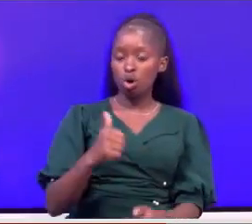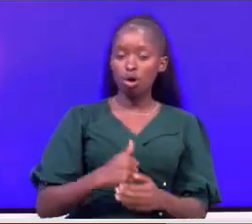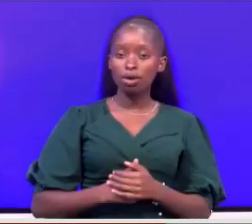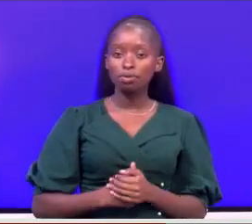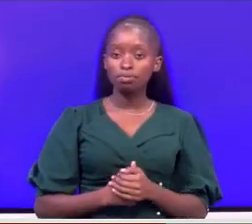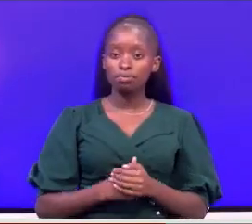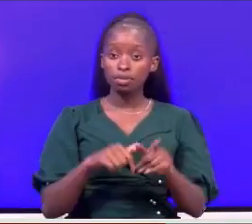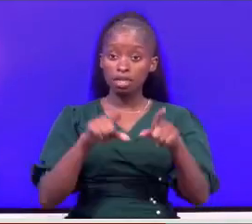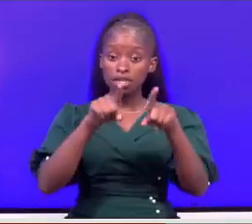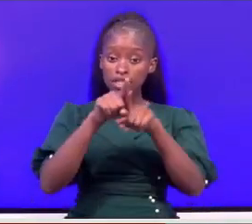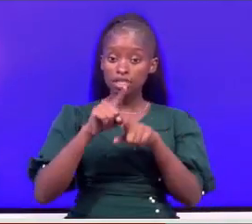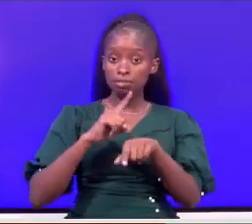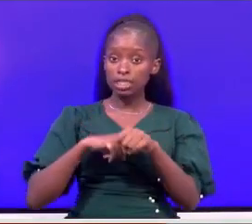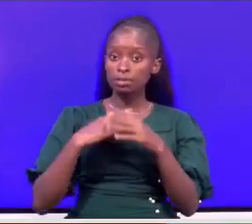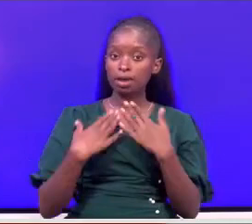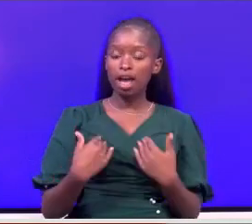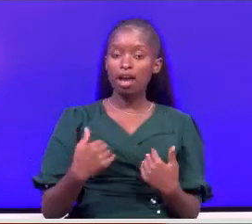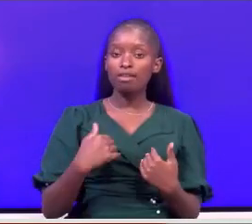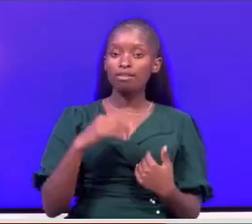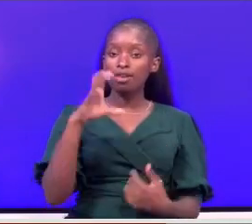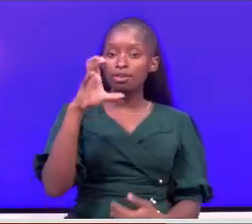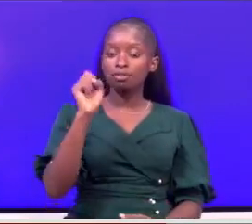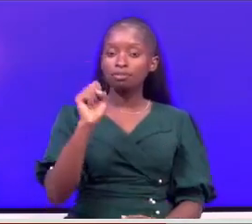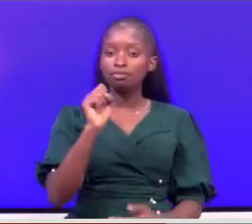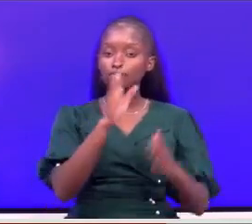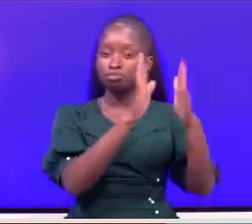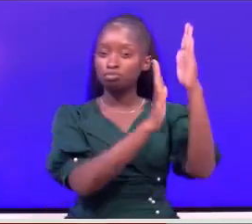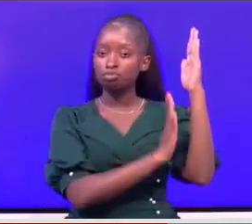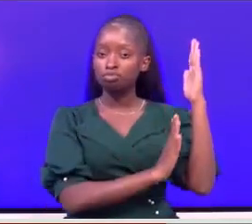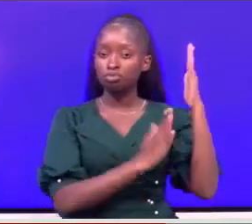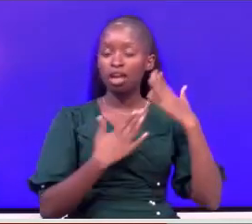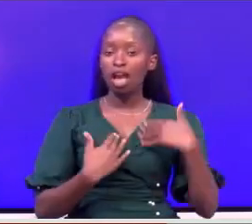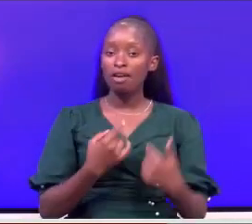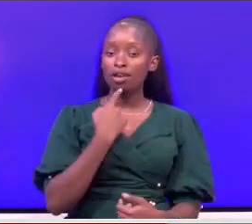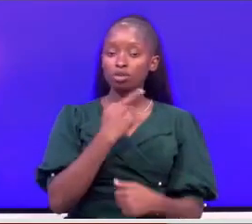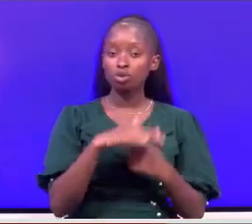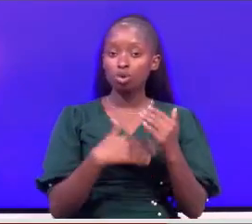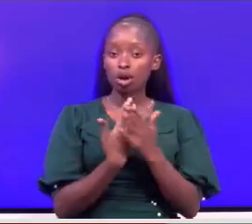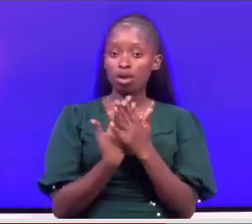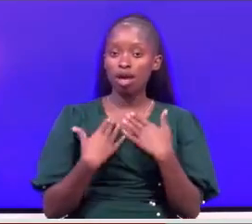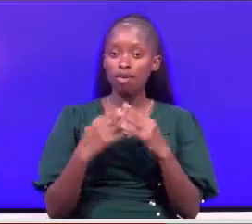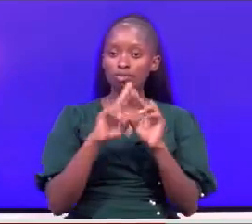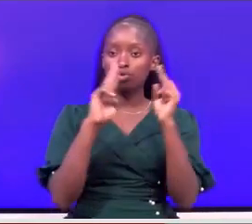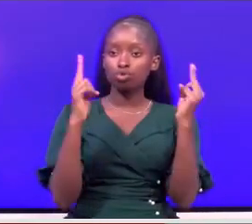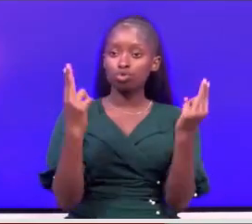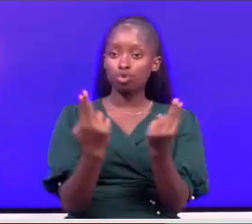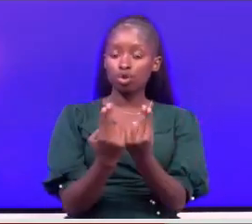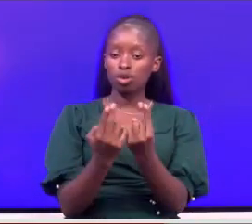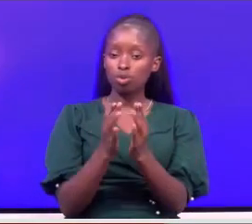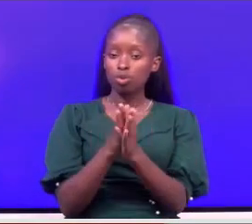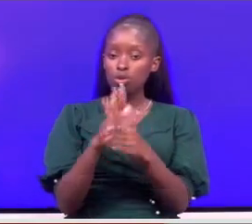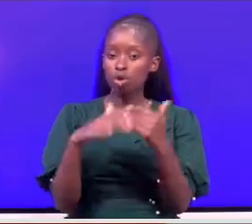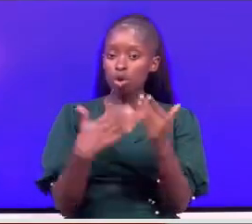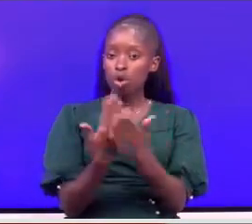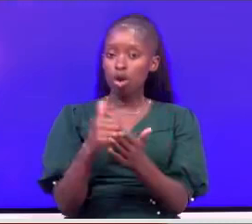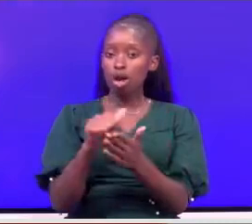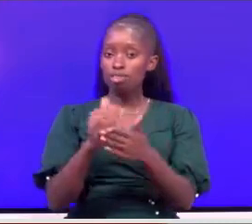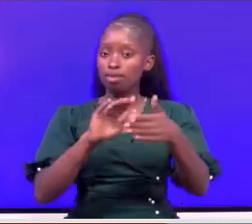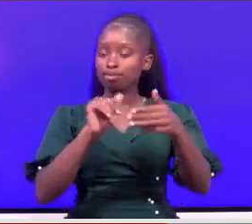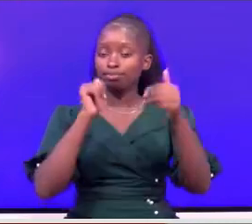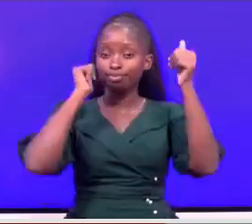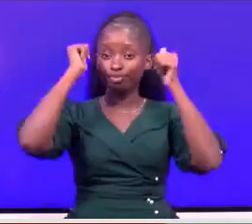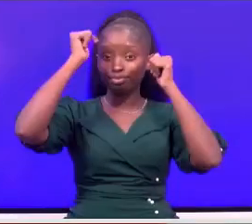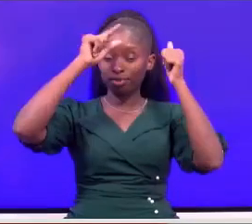huo, waziri wa usalama wa ndani Kithure Kindiki ametoa wito wa ushirikiano miongoni mwa vyombo vyote vya serikali